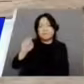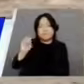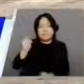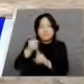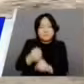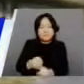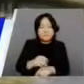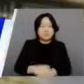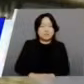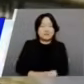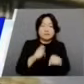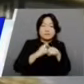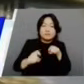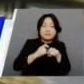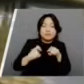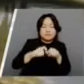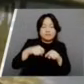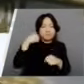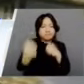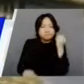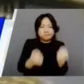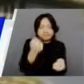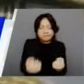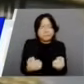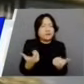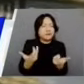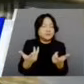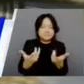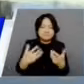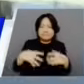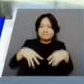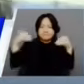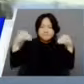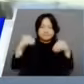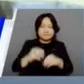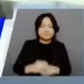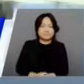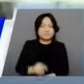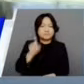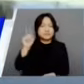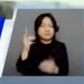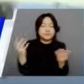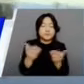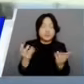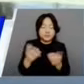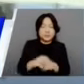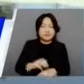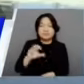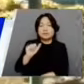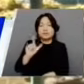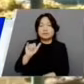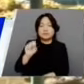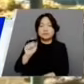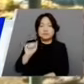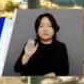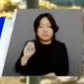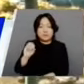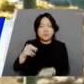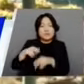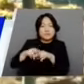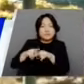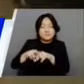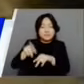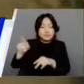ang supply. Ang Buenlag Central School sa Calasao, Pangasinan, mag-iisang buwan ang lubog sa baha mula pa noong tumama ang